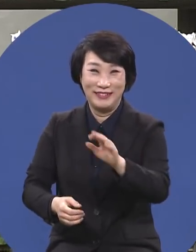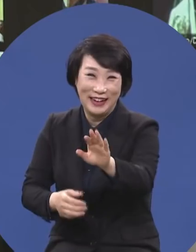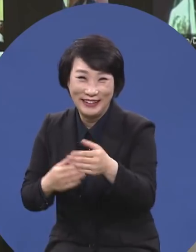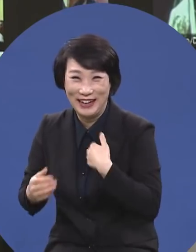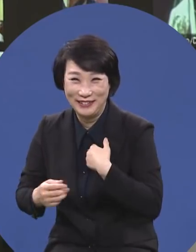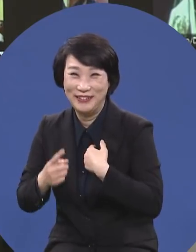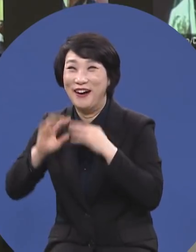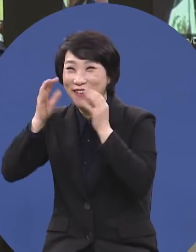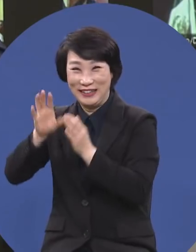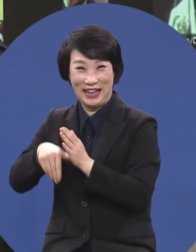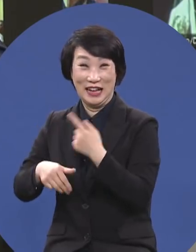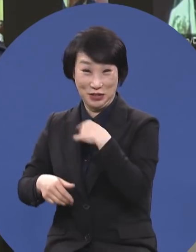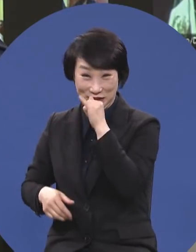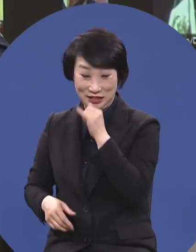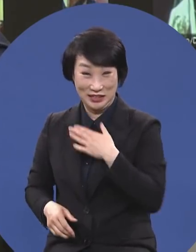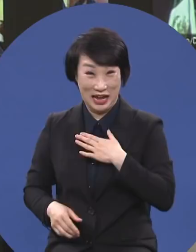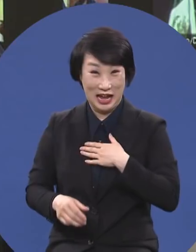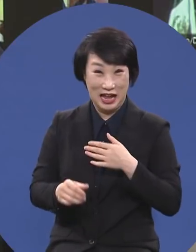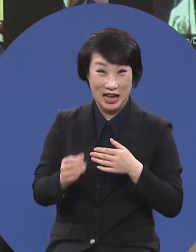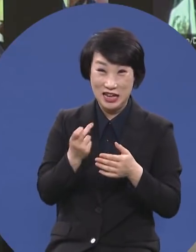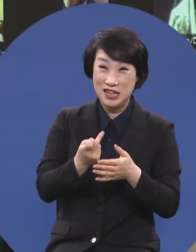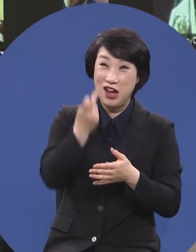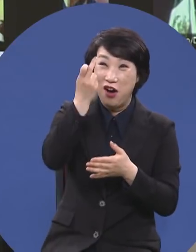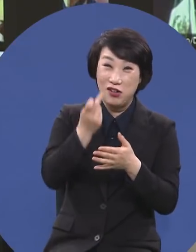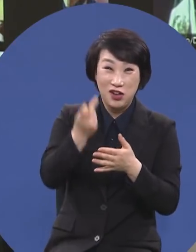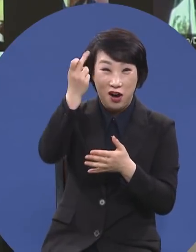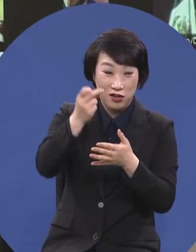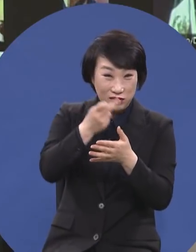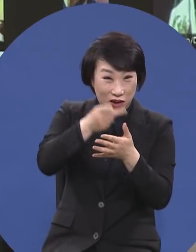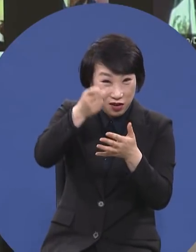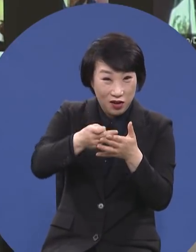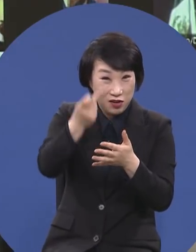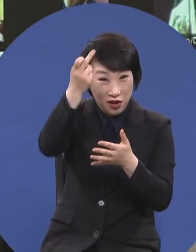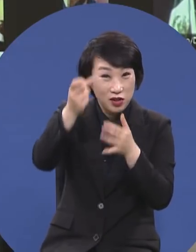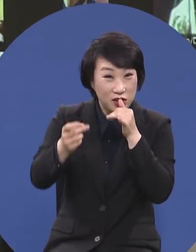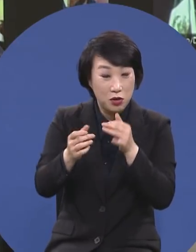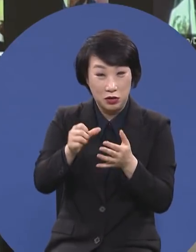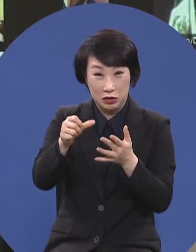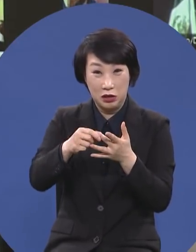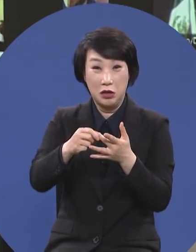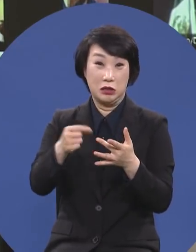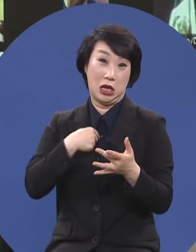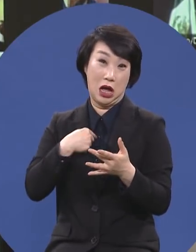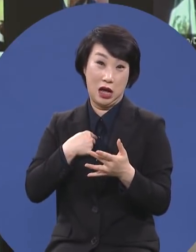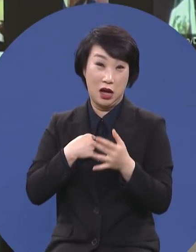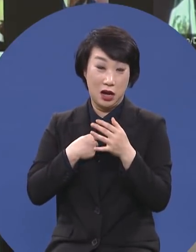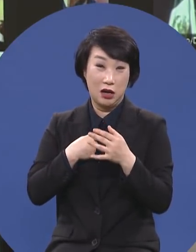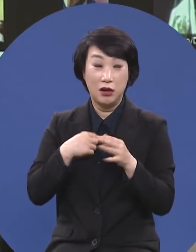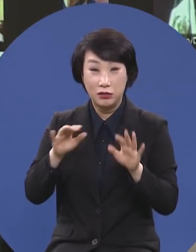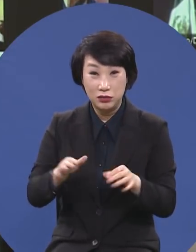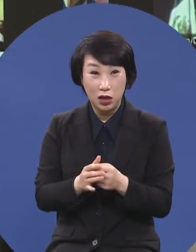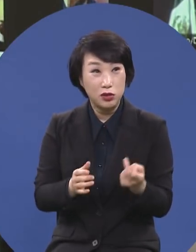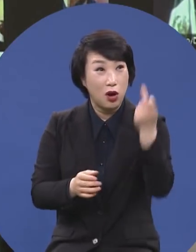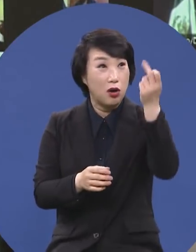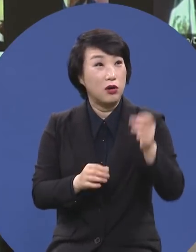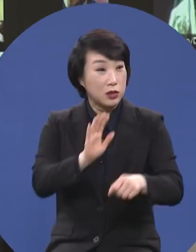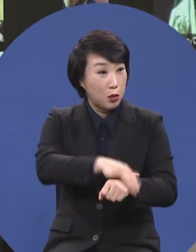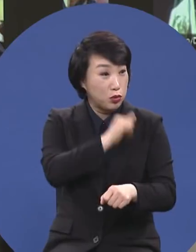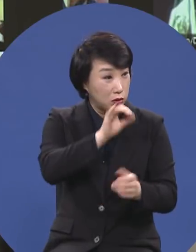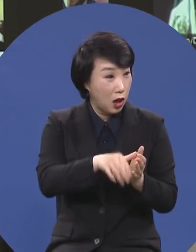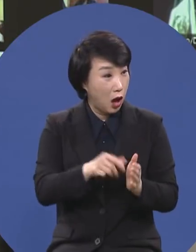그랬어요. 내가 셋째 아들인데 형들은 잘못을 해도 항상